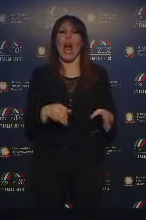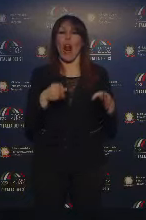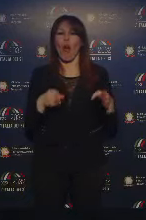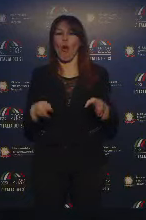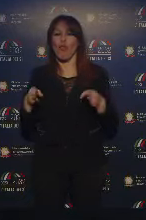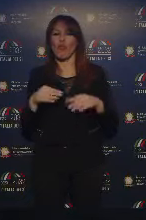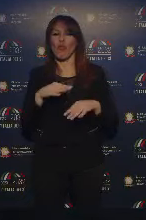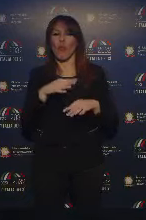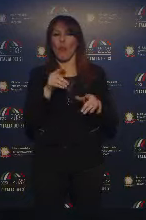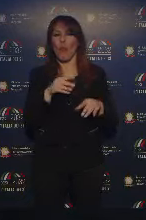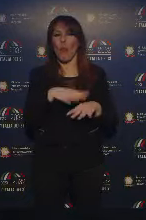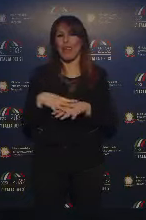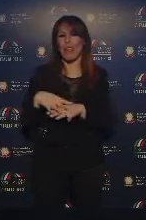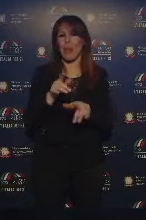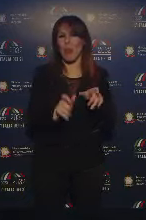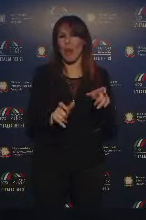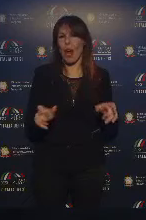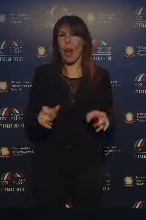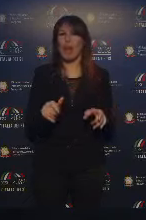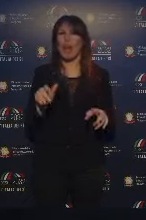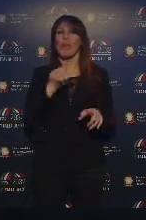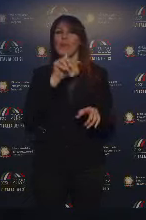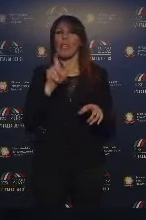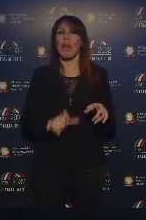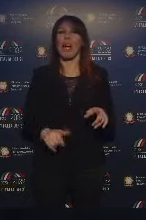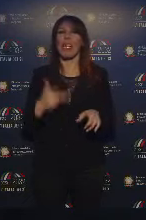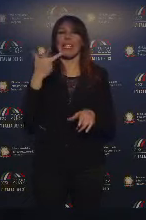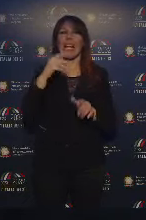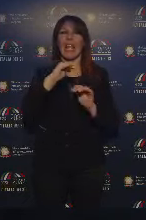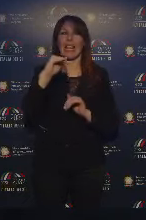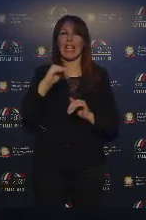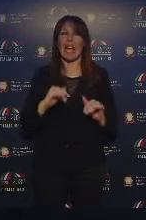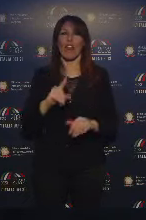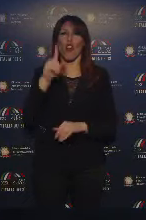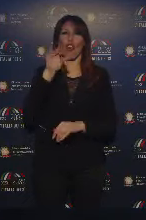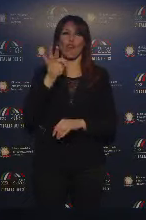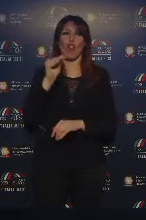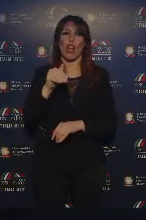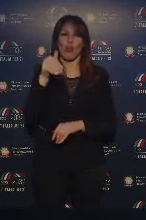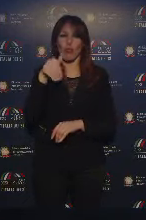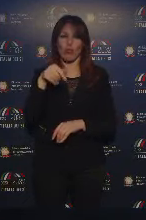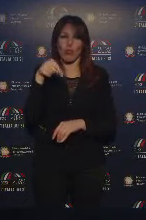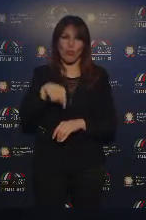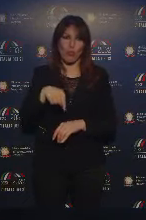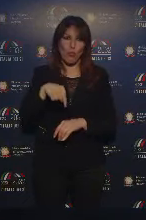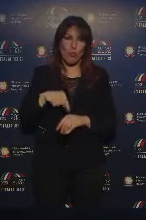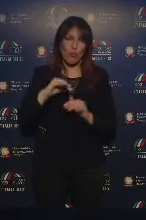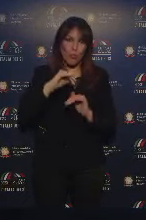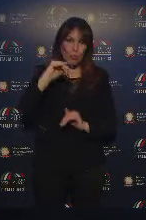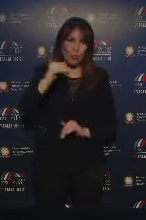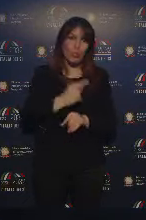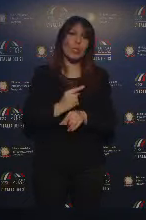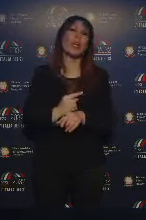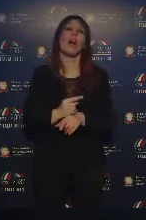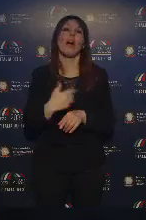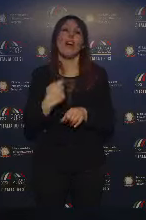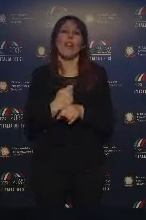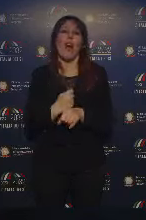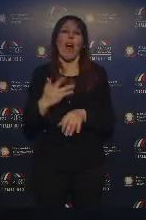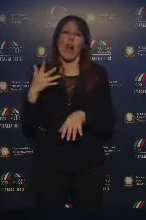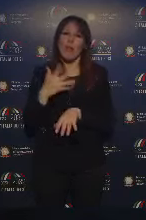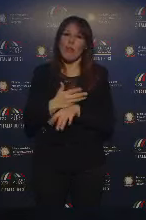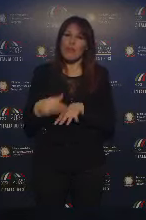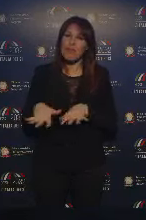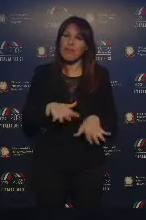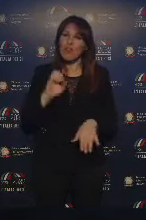è diviso in tutto il paese in tre grandi branche nord centro e Sud stiamo lavorando per recuperare 15.000